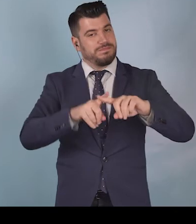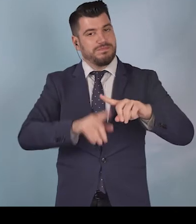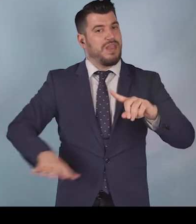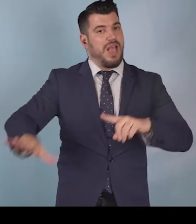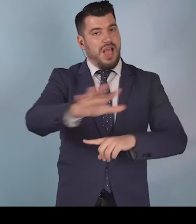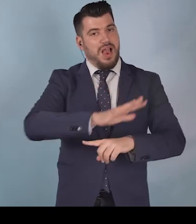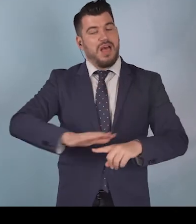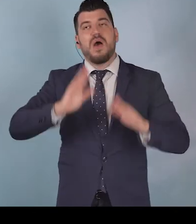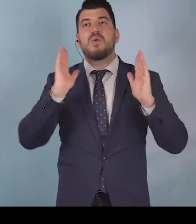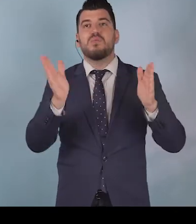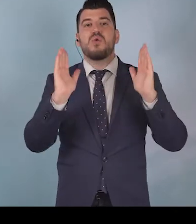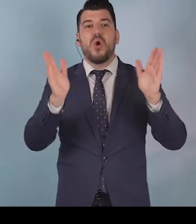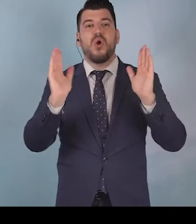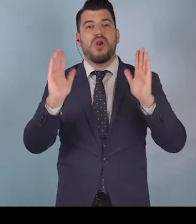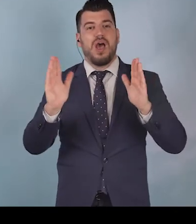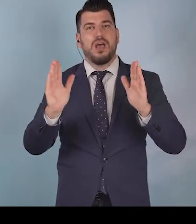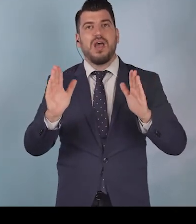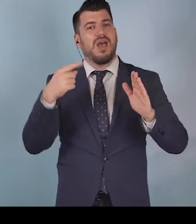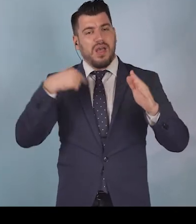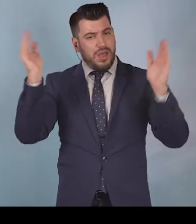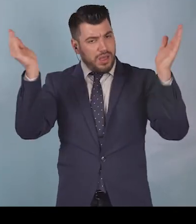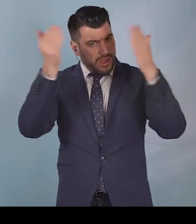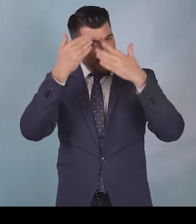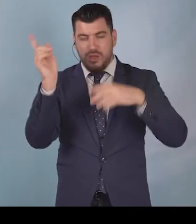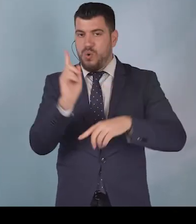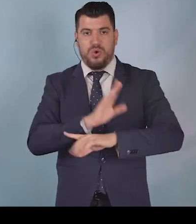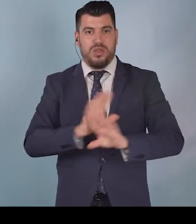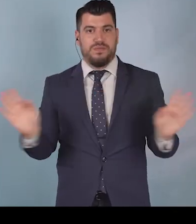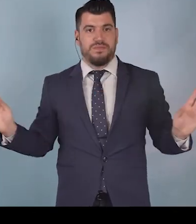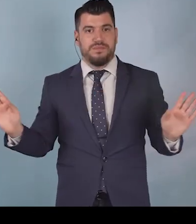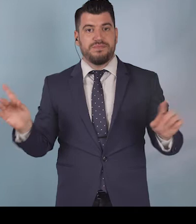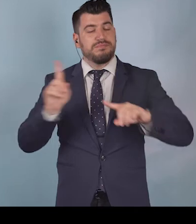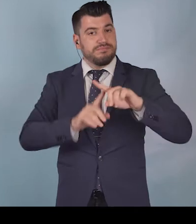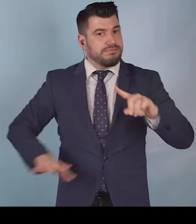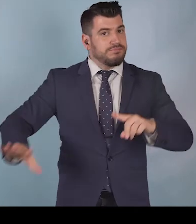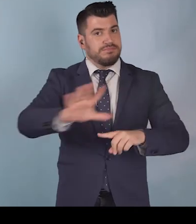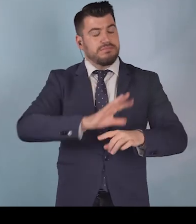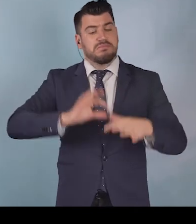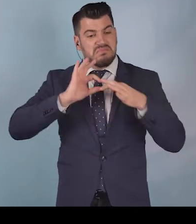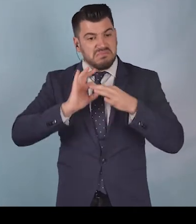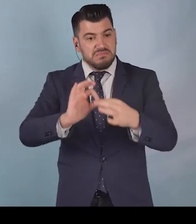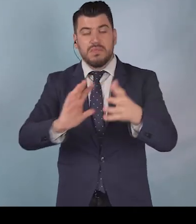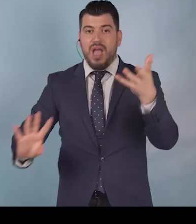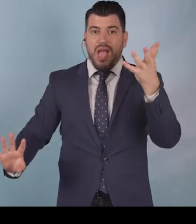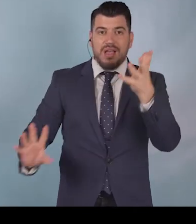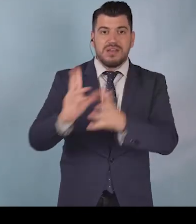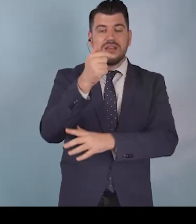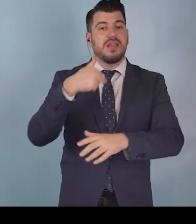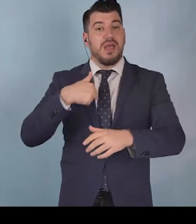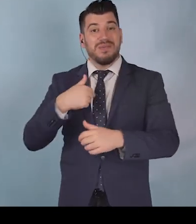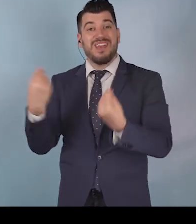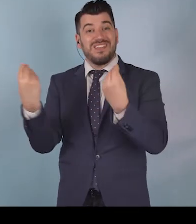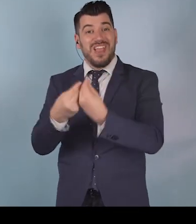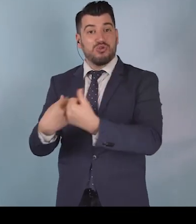άλλη. Αυτό, επομένως, είναι ένα πολύ συμβολικό μήνυμα, το οποίο δείχνει ότι όντως η Ελλάδα, όπως είπε και ο Πάνος νωρίτερα,